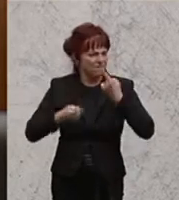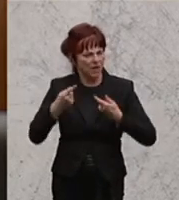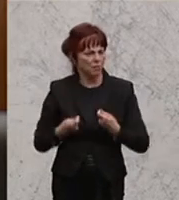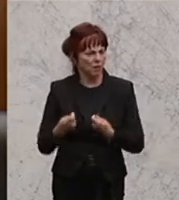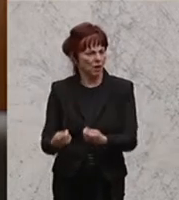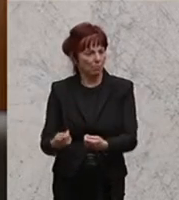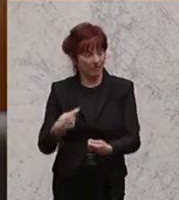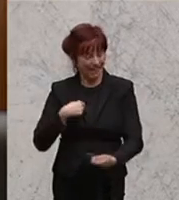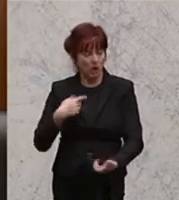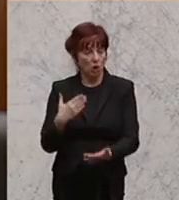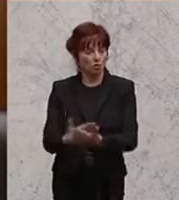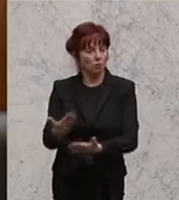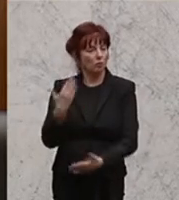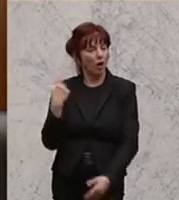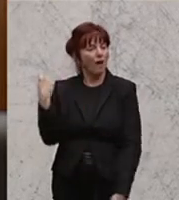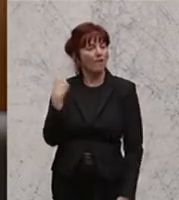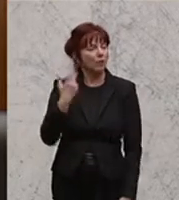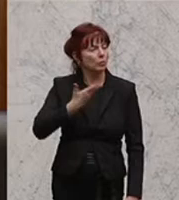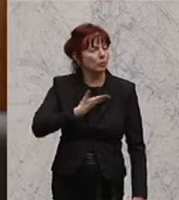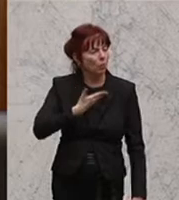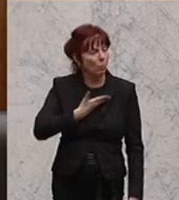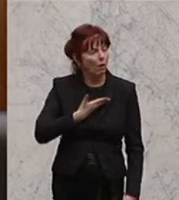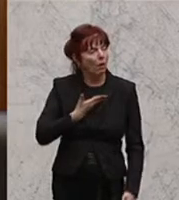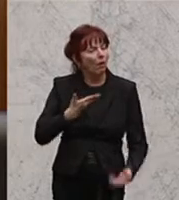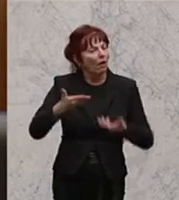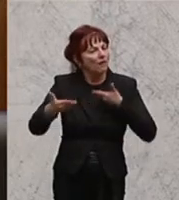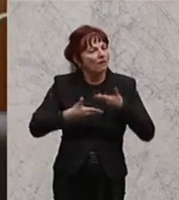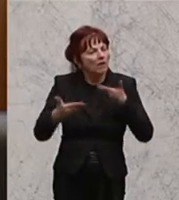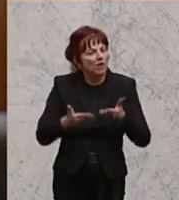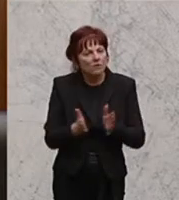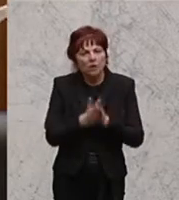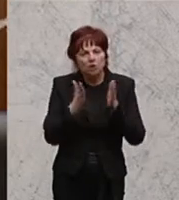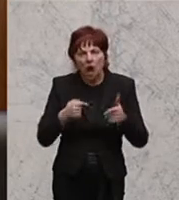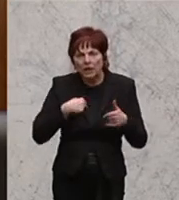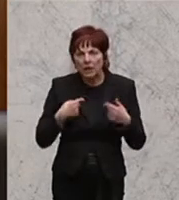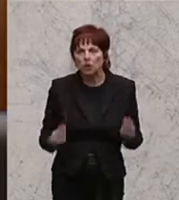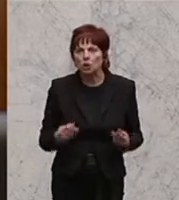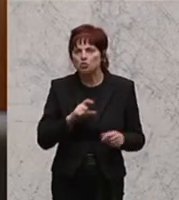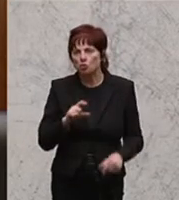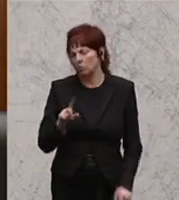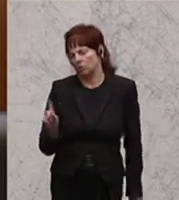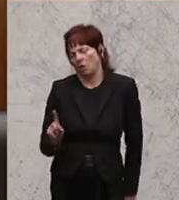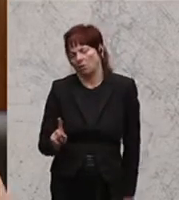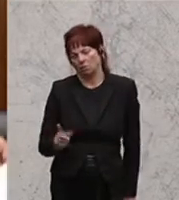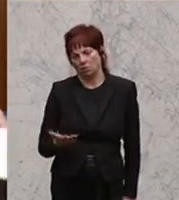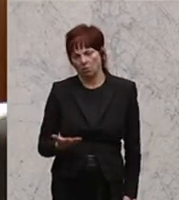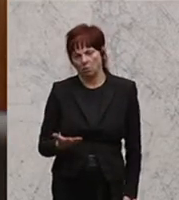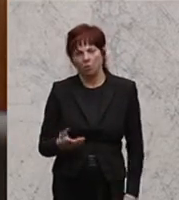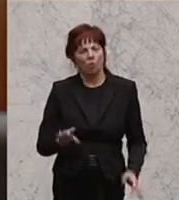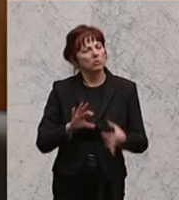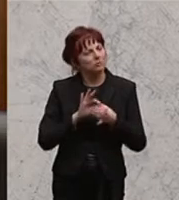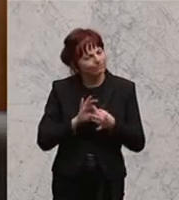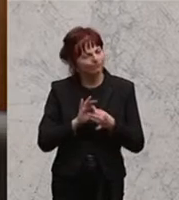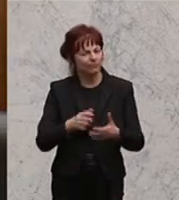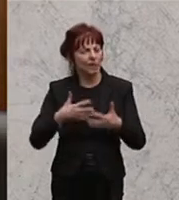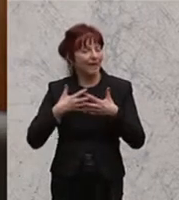ich gewarnt werde, dass ich einen wirtschaftlichen Schaden verursache. Und betreffend Transparenz, weil das immer